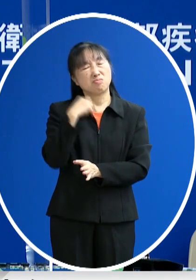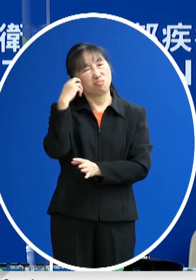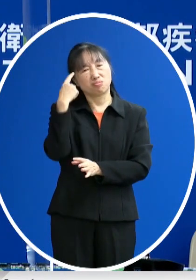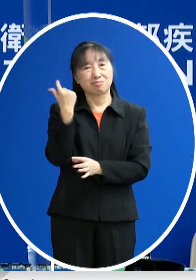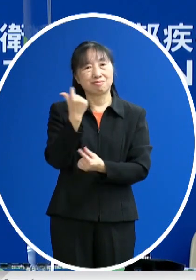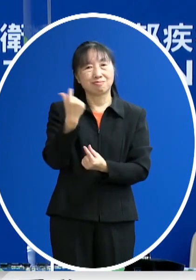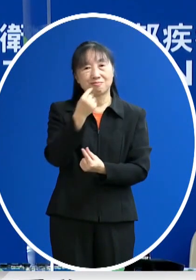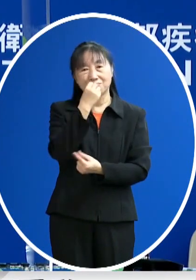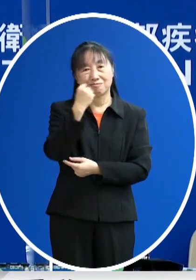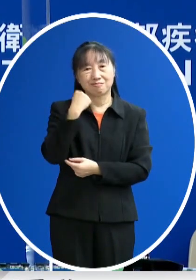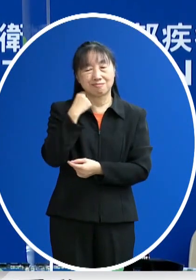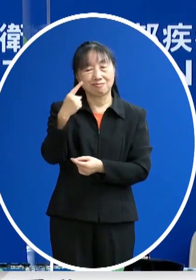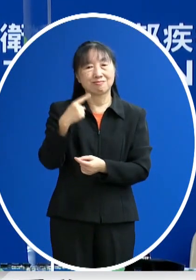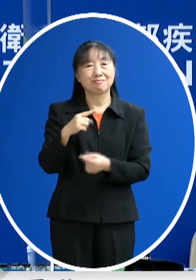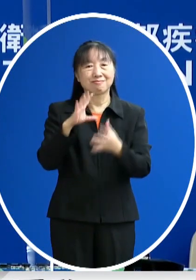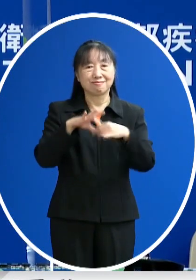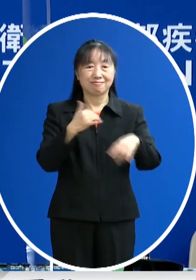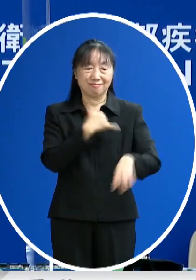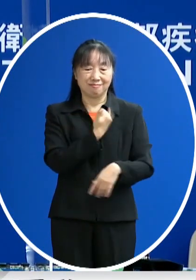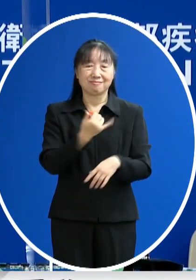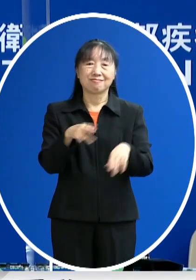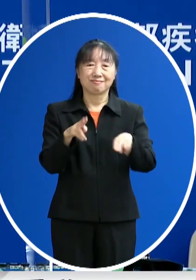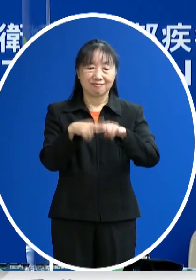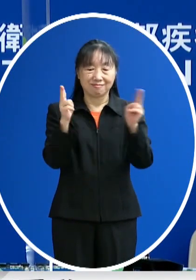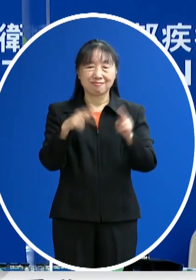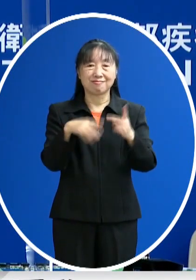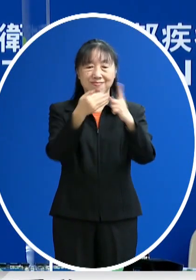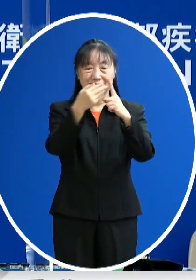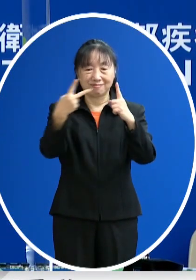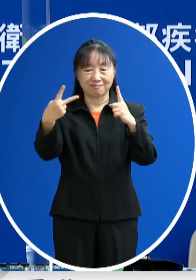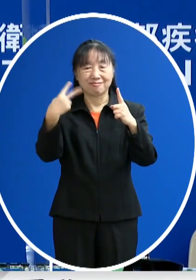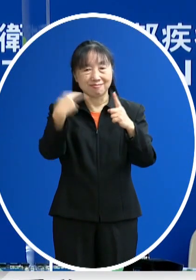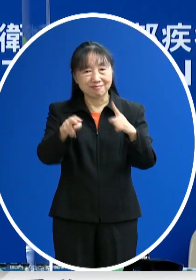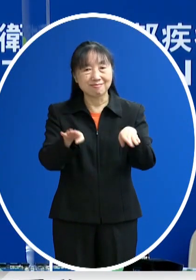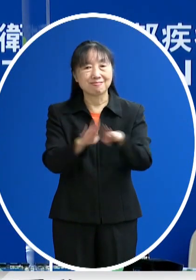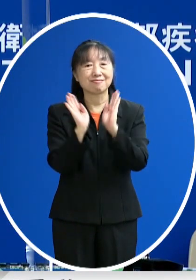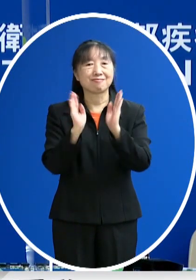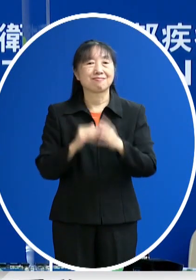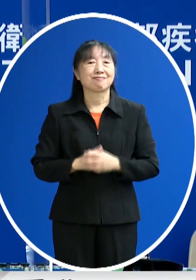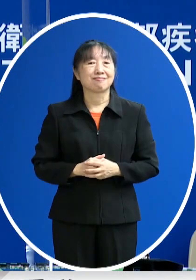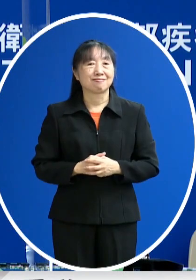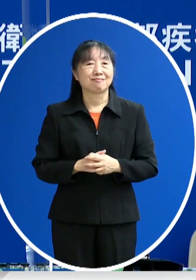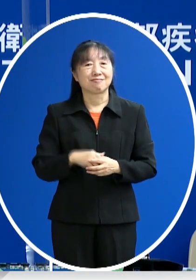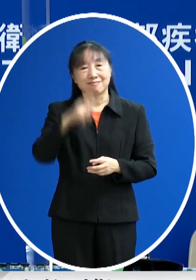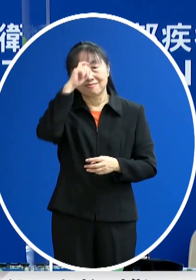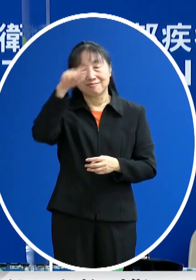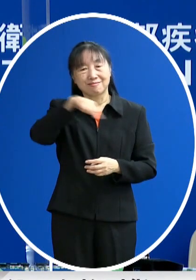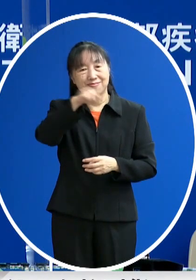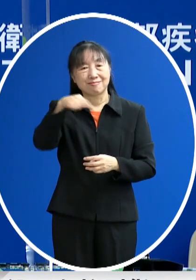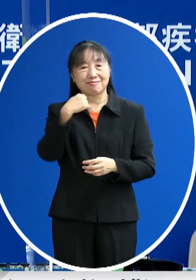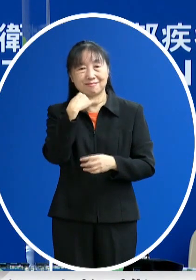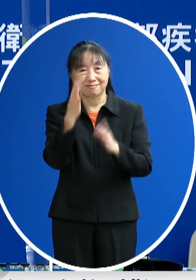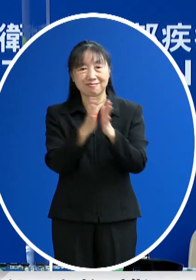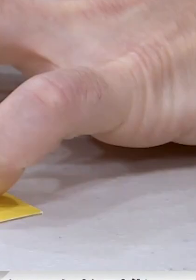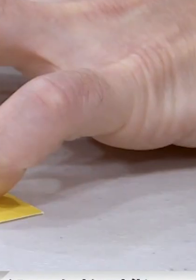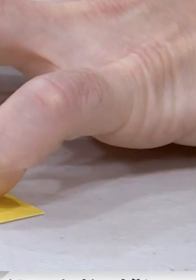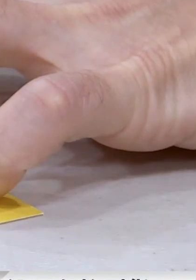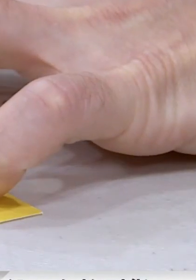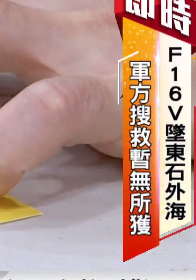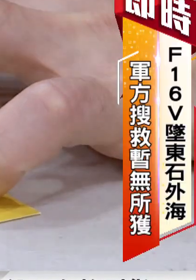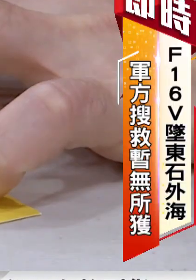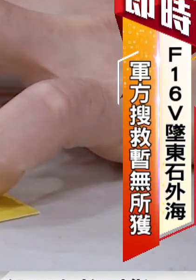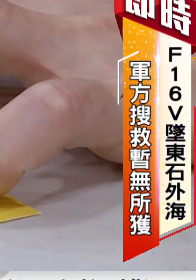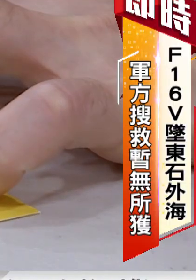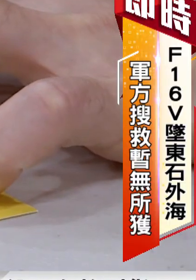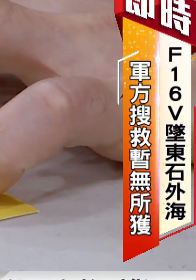所以我们就礼拜六尽快赶快把1922的平台赶快把它，再重启。 这波第三剂强打潮让莫德纳超级